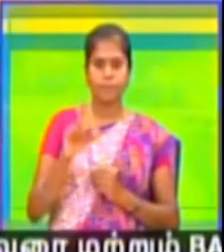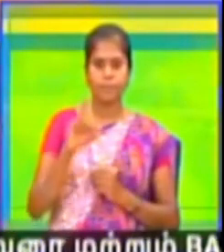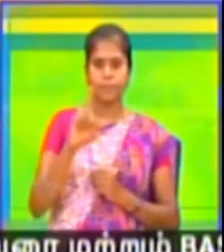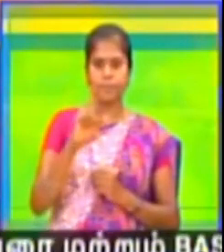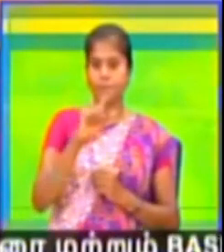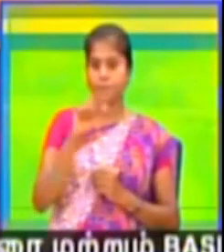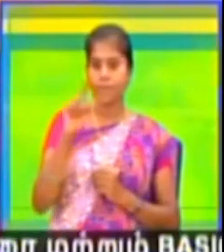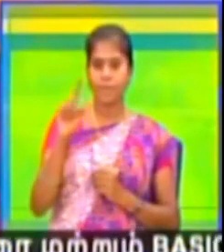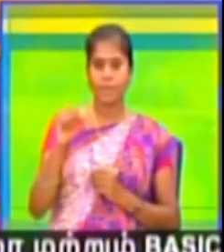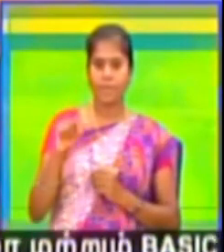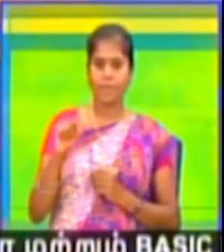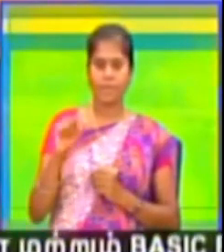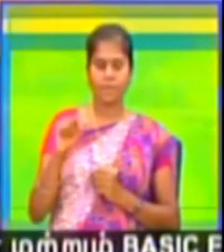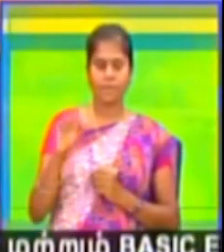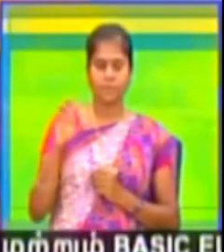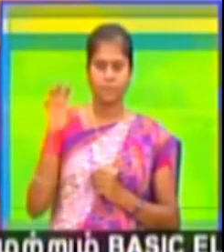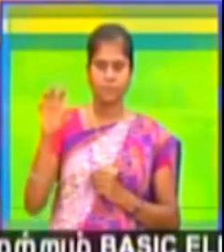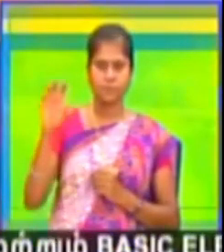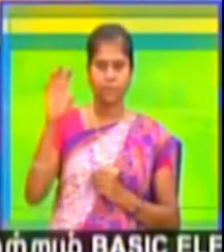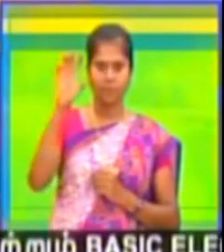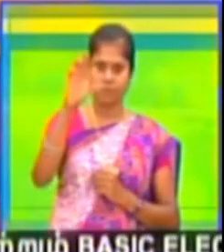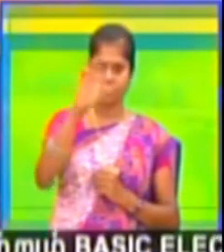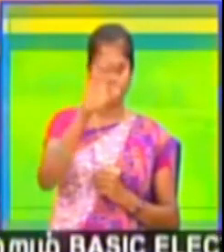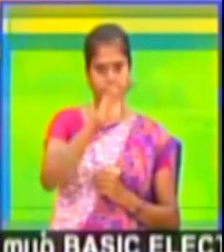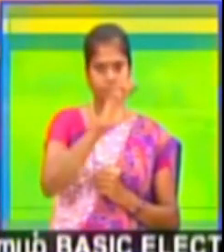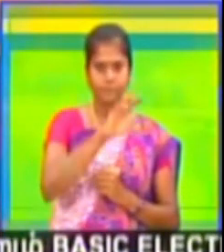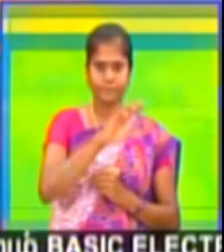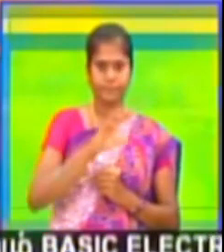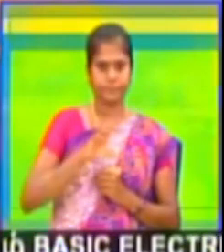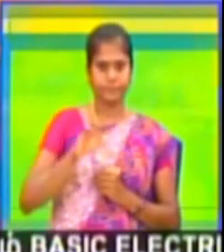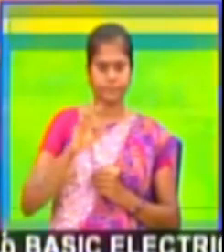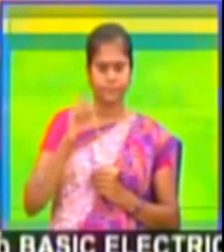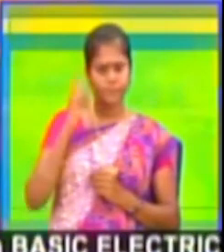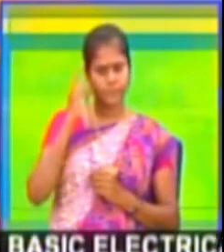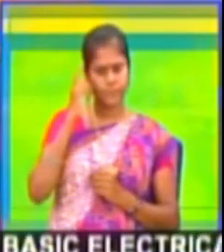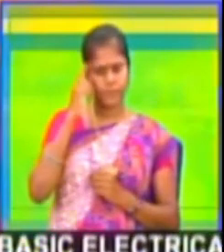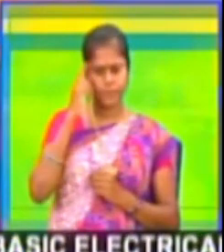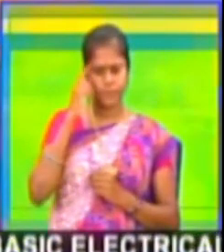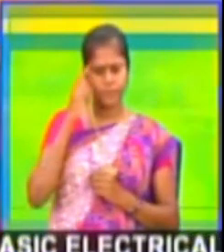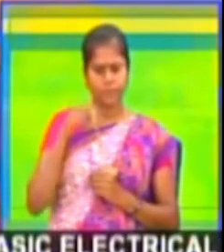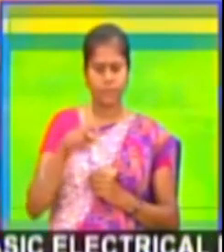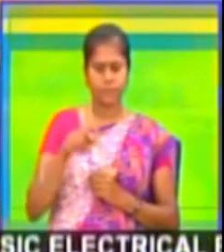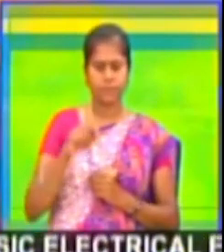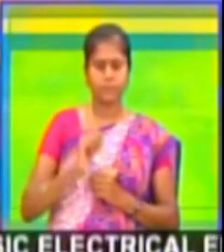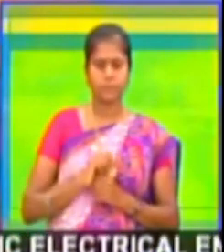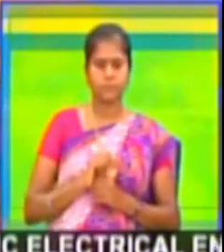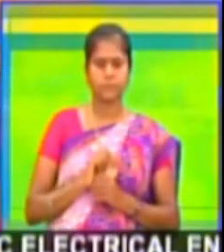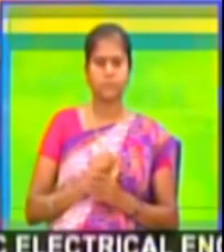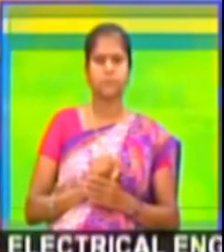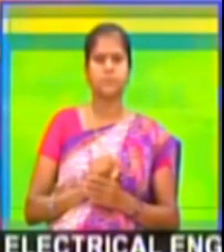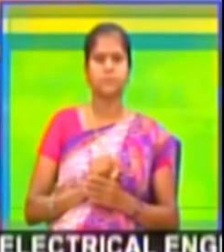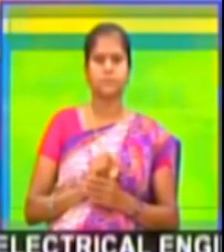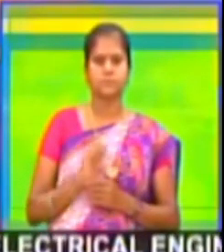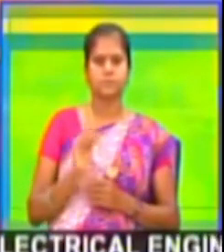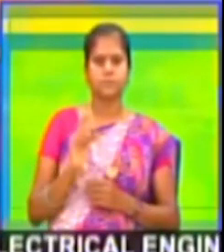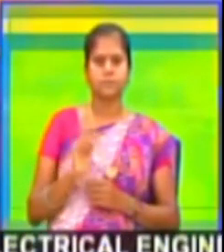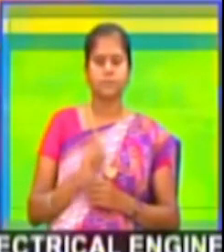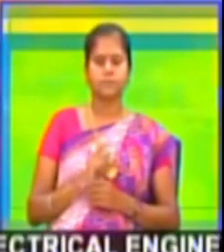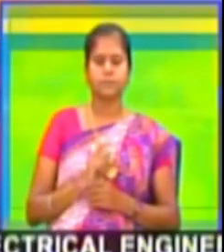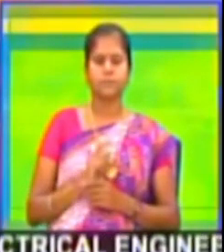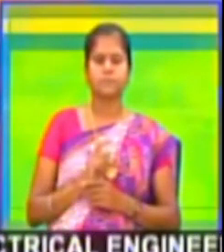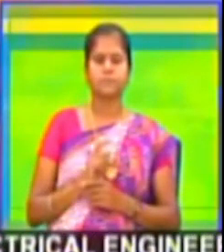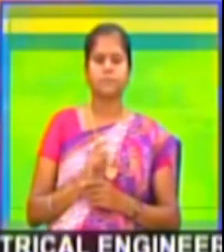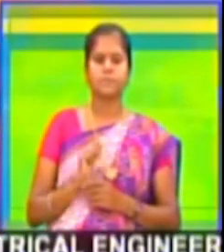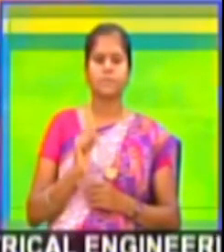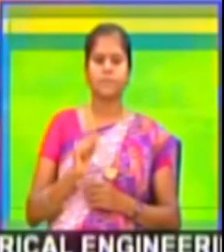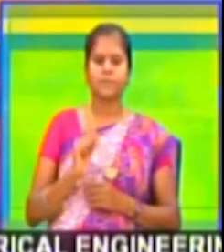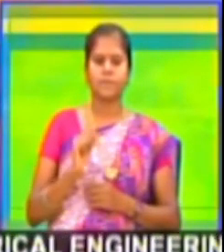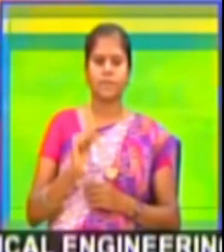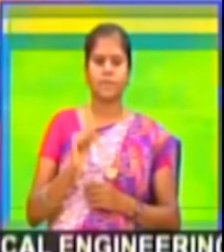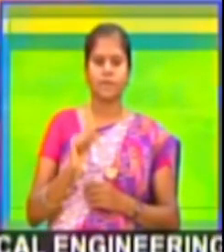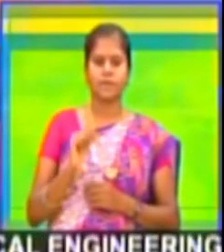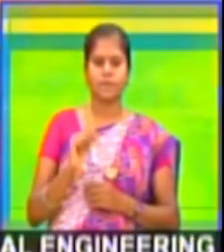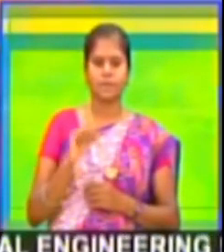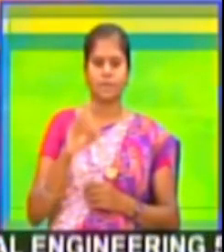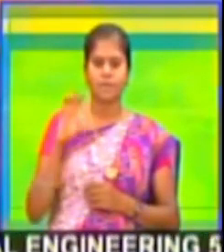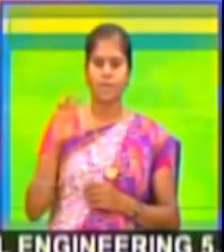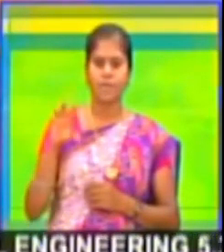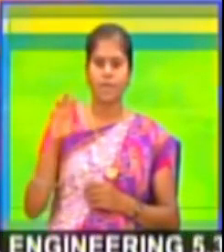7 கண்டங்கள் இருக்குது இல்லையா? நம்ம எல்லாருக்கும் தெரிஞ்சது தான், நம்மளும் 4ஆம் வகுப்புலேருந்து படிச்சுட்டு வரோம். என்னென்ன